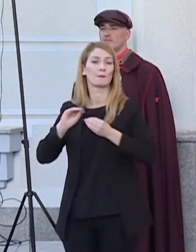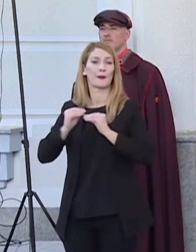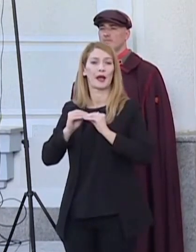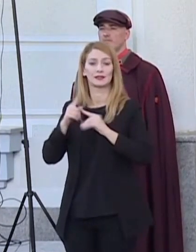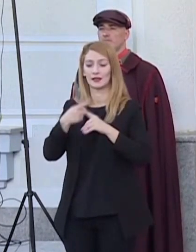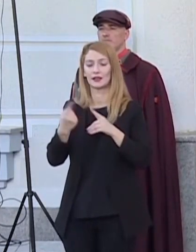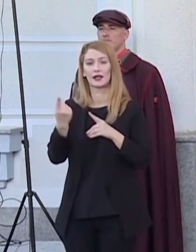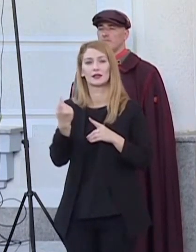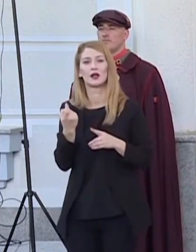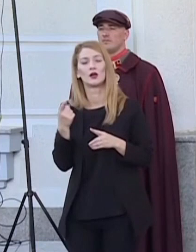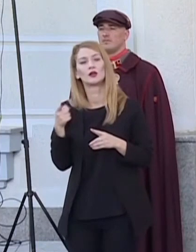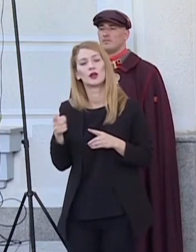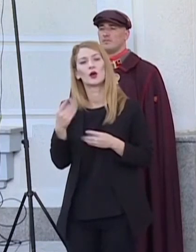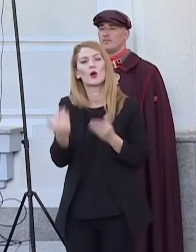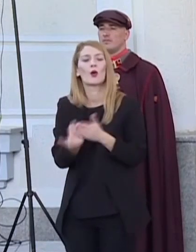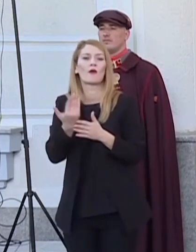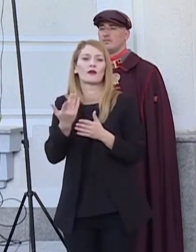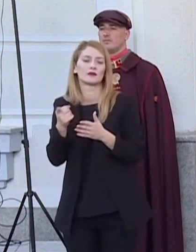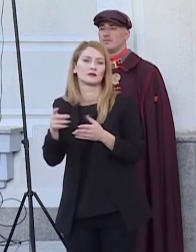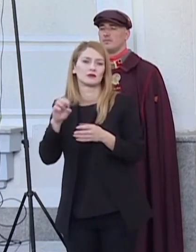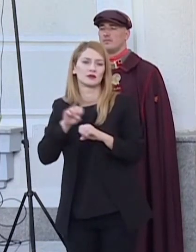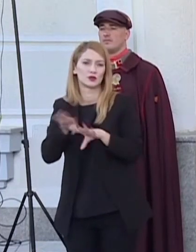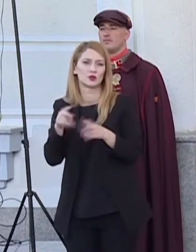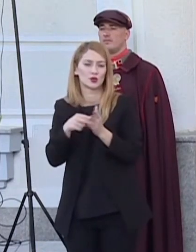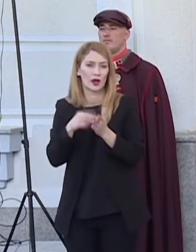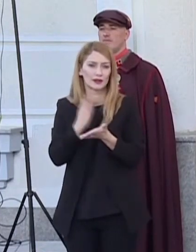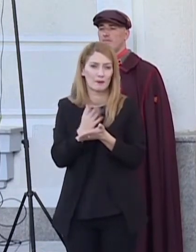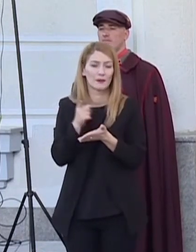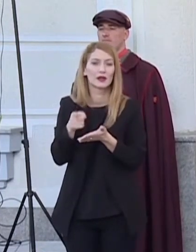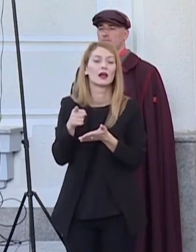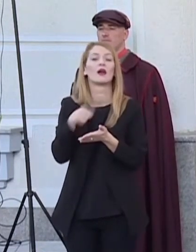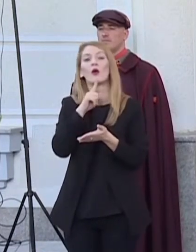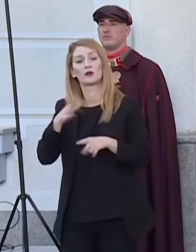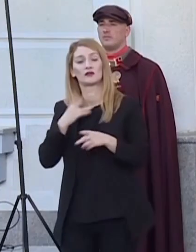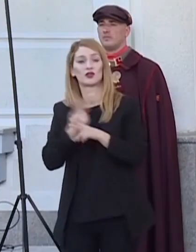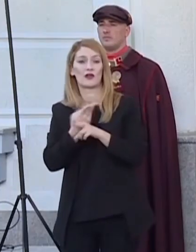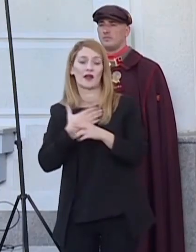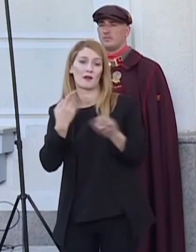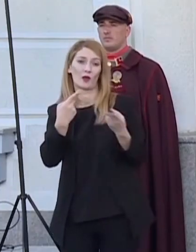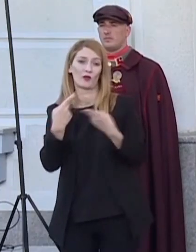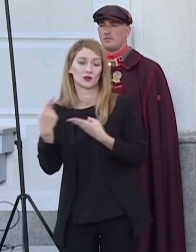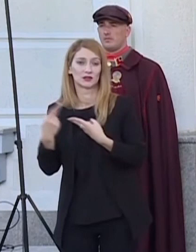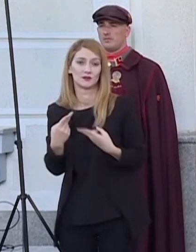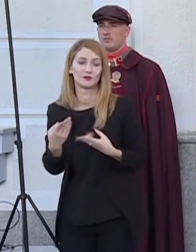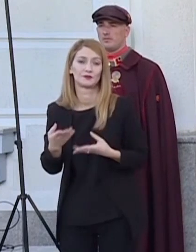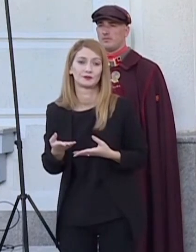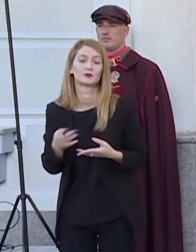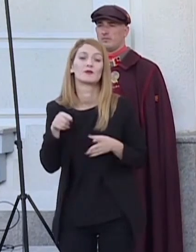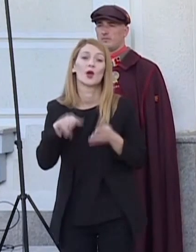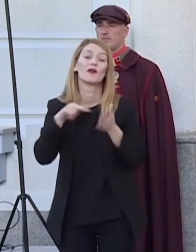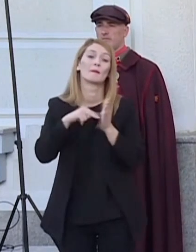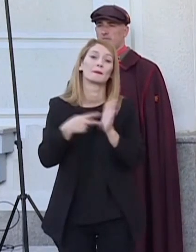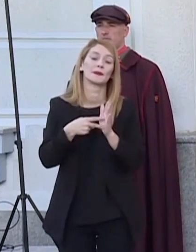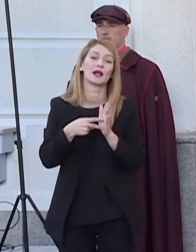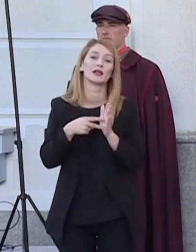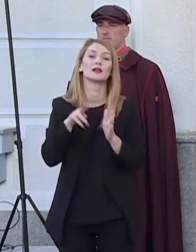е од обновливи извори на енергија, меѓутоа дела е цена од увоз која што се плаќа по берзански цени. Овој план исто така има и